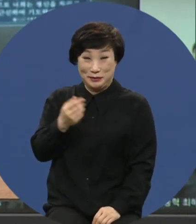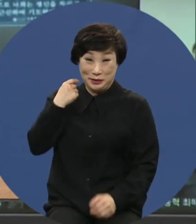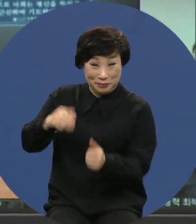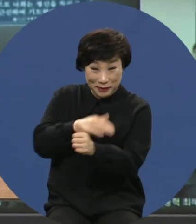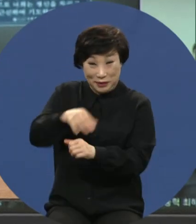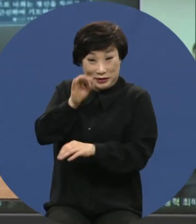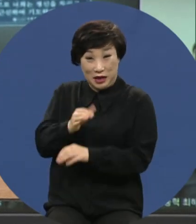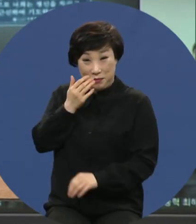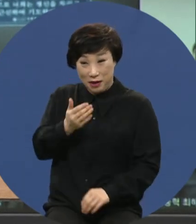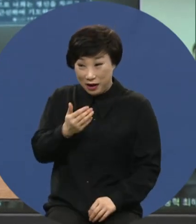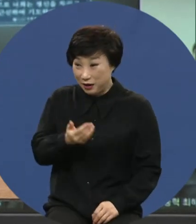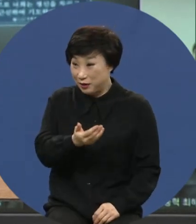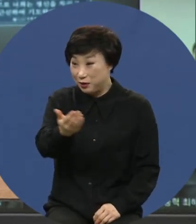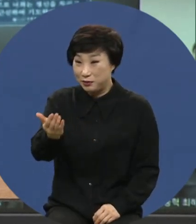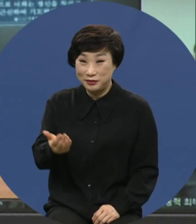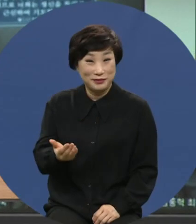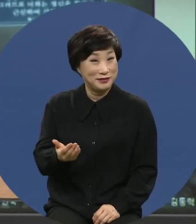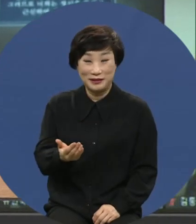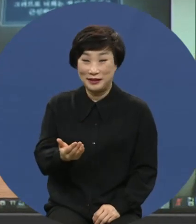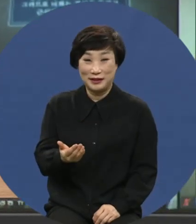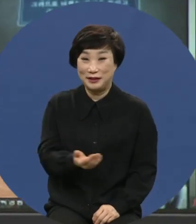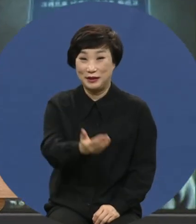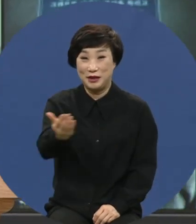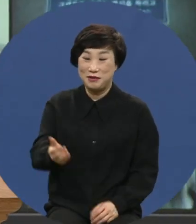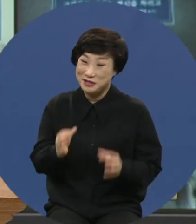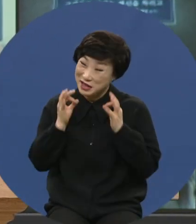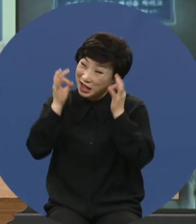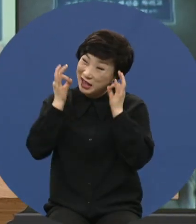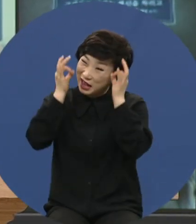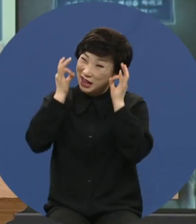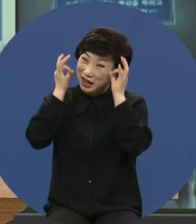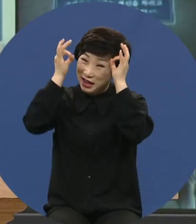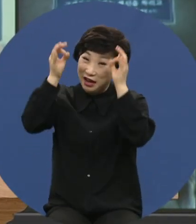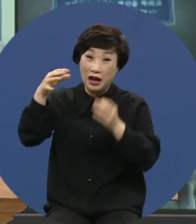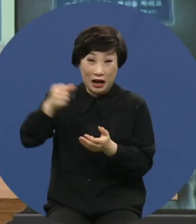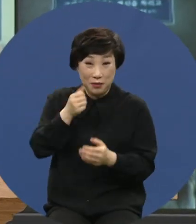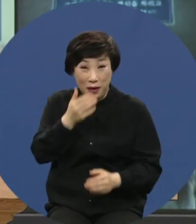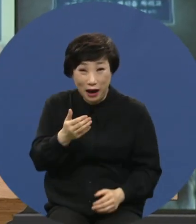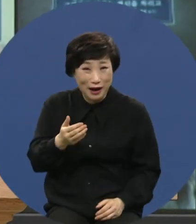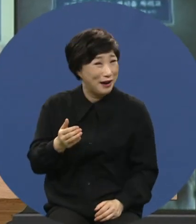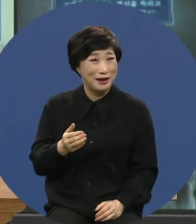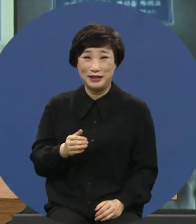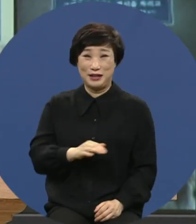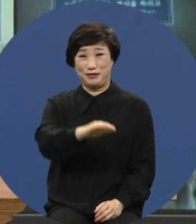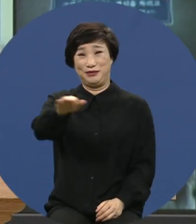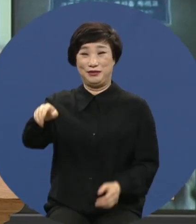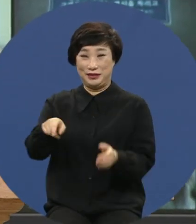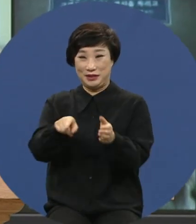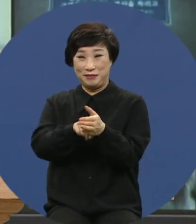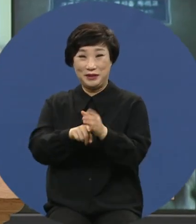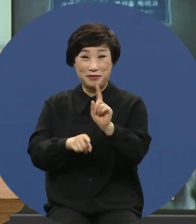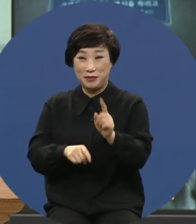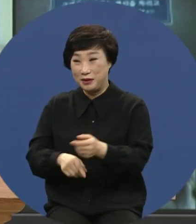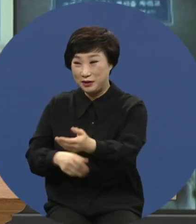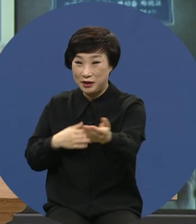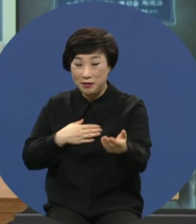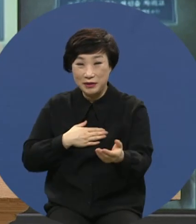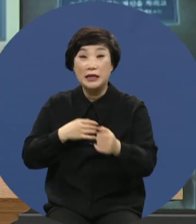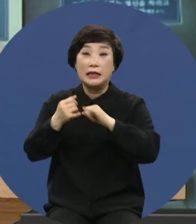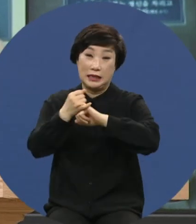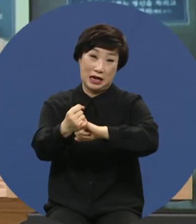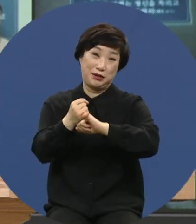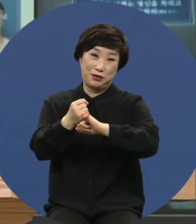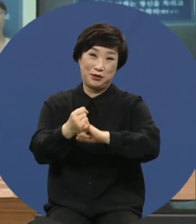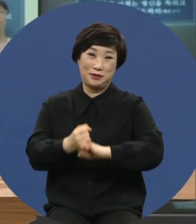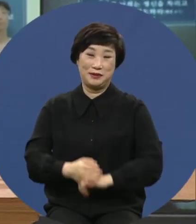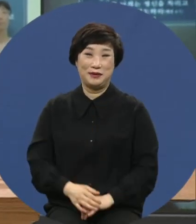백으로 사겠어? 응? 여러분 노력해서 얻겠어? 그래서 좀 믿음이라는 게 뭐냐? 약속이다